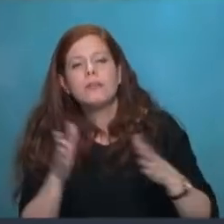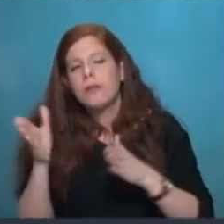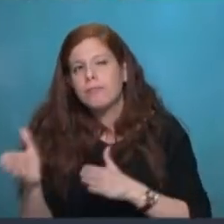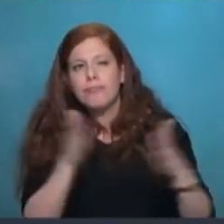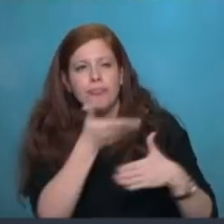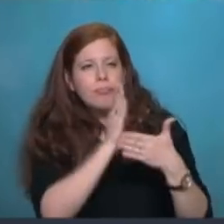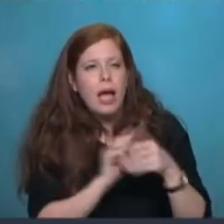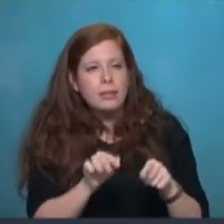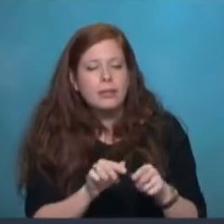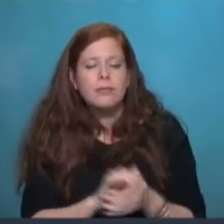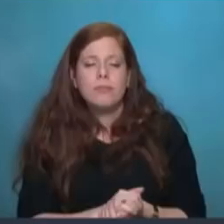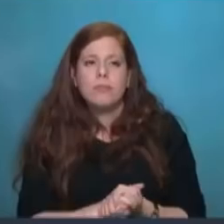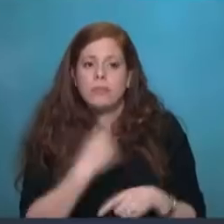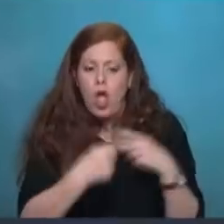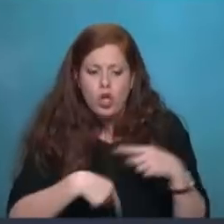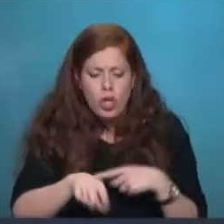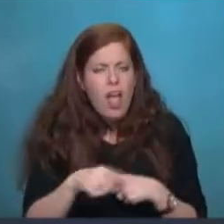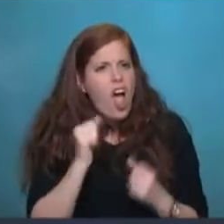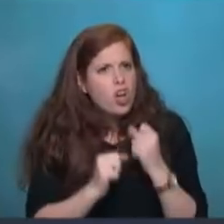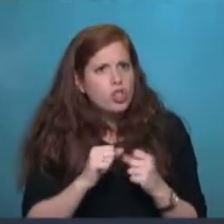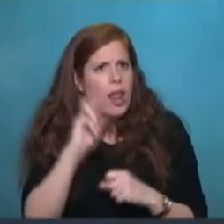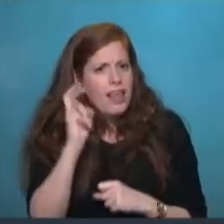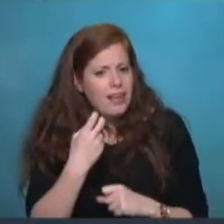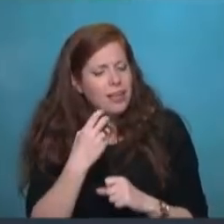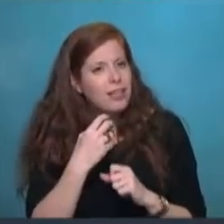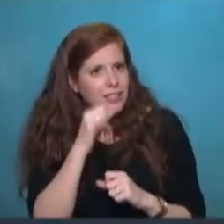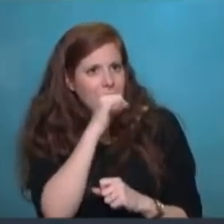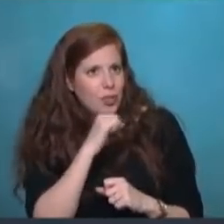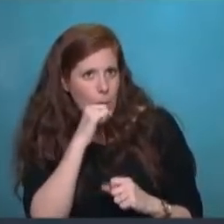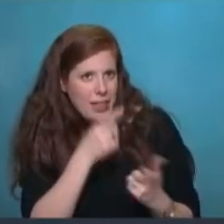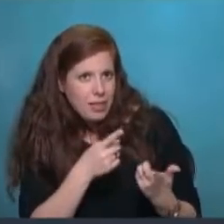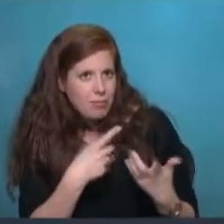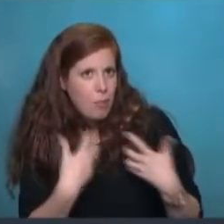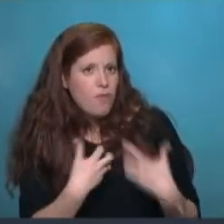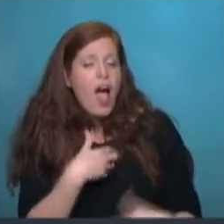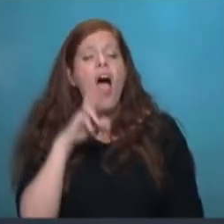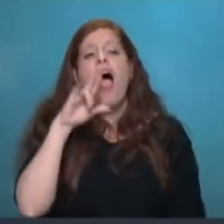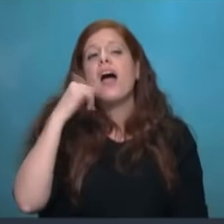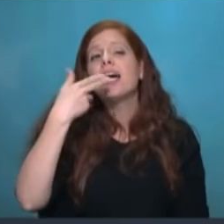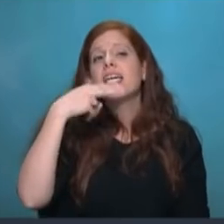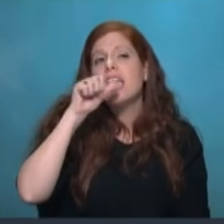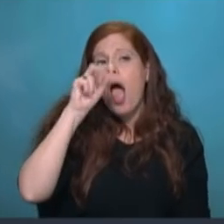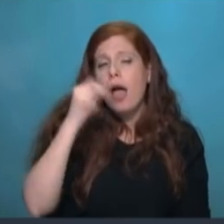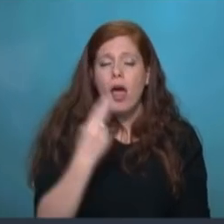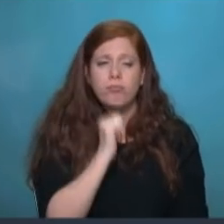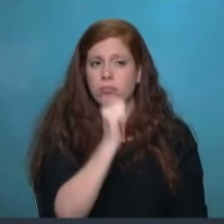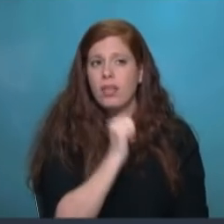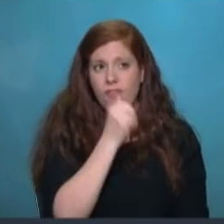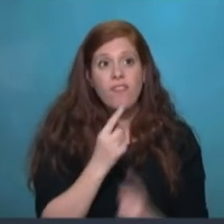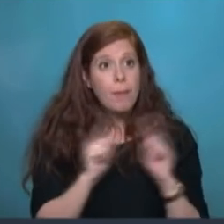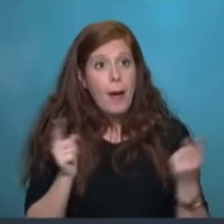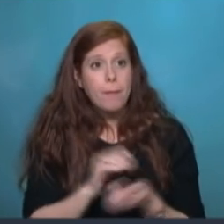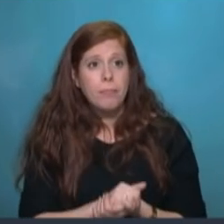השנה היה קשה יותר לגייס אומנים למופע המבוקש. ריאנה סירבה, כך גם כמה אחרים.